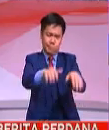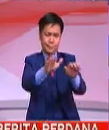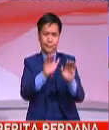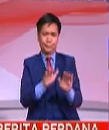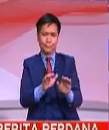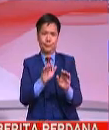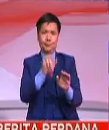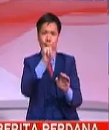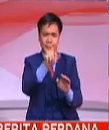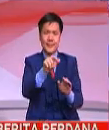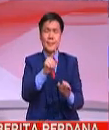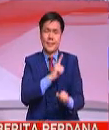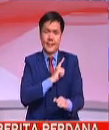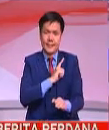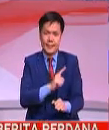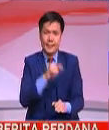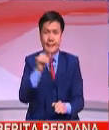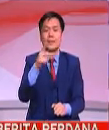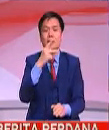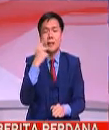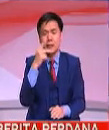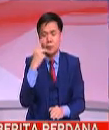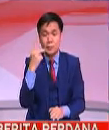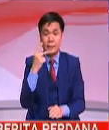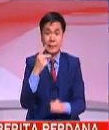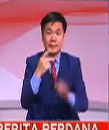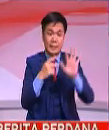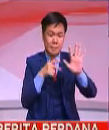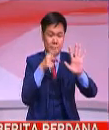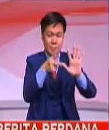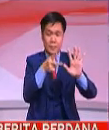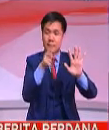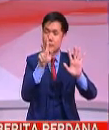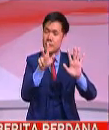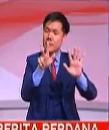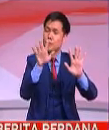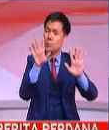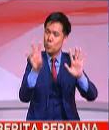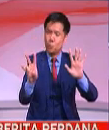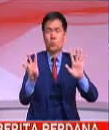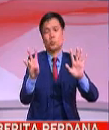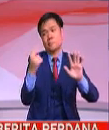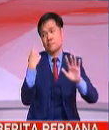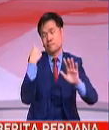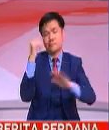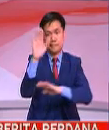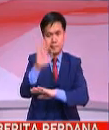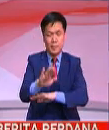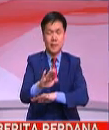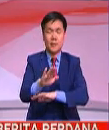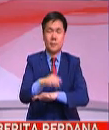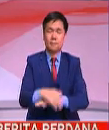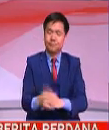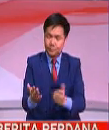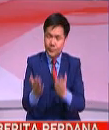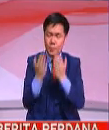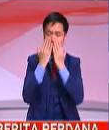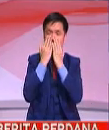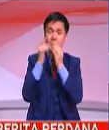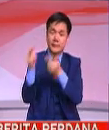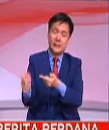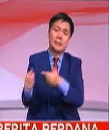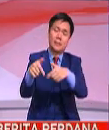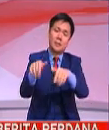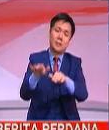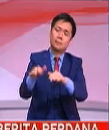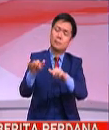perkuburan Islam Sungai Kantan Kajang 5.37 minit petang tadi. Terdahulu, jenazah disembahyangkan di Surau Rahmaniyah Taman